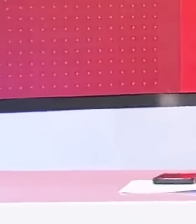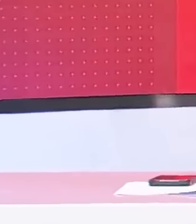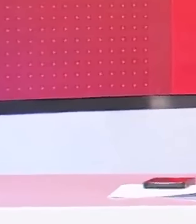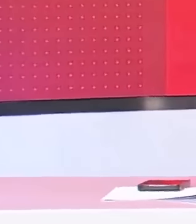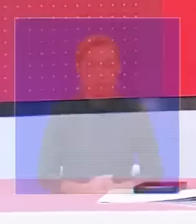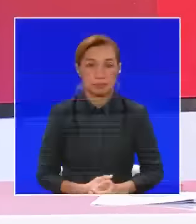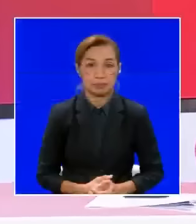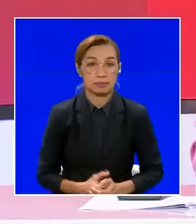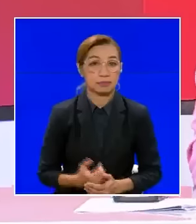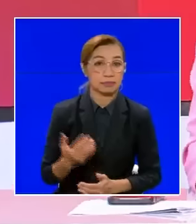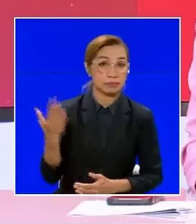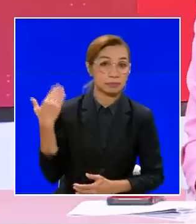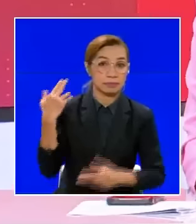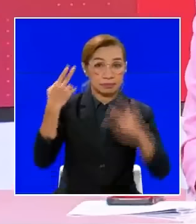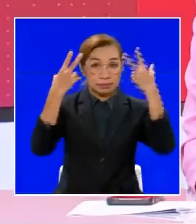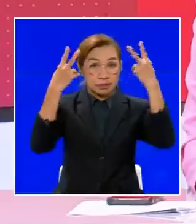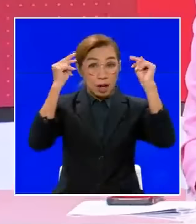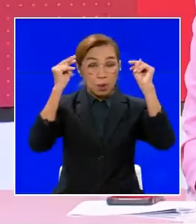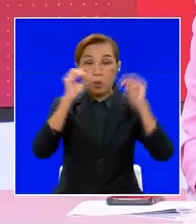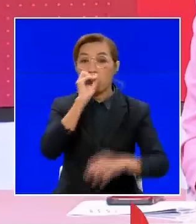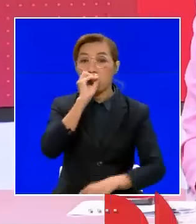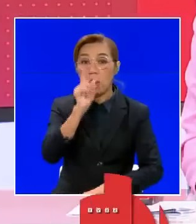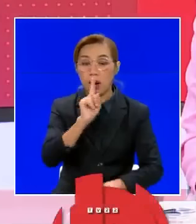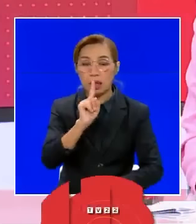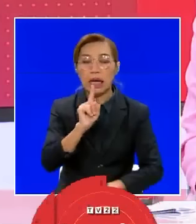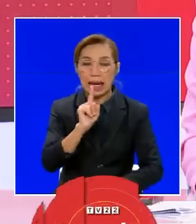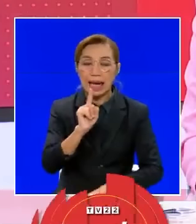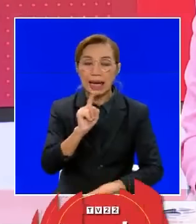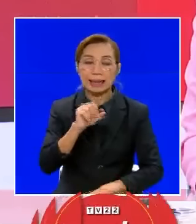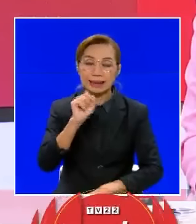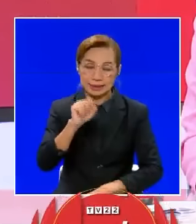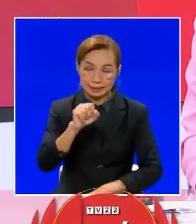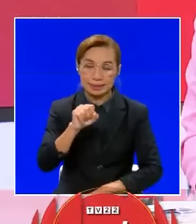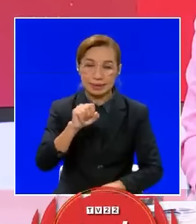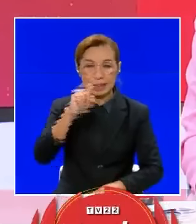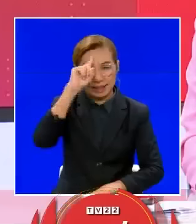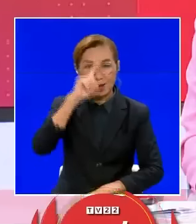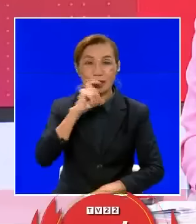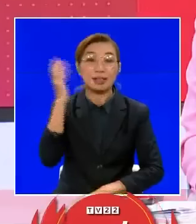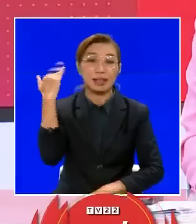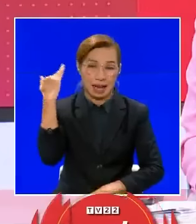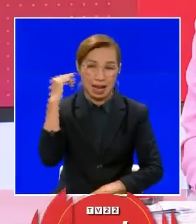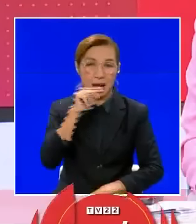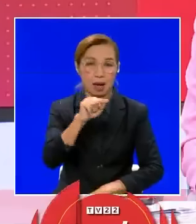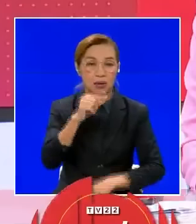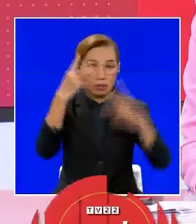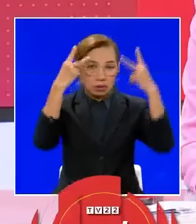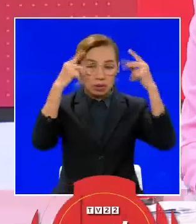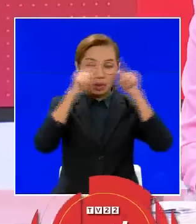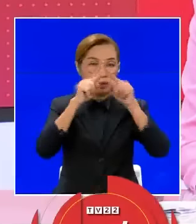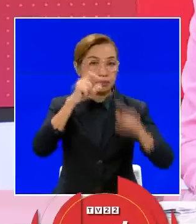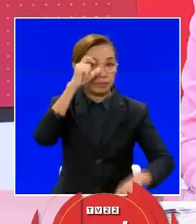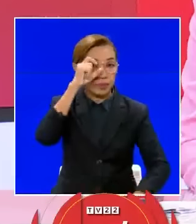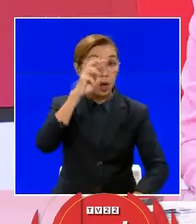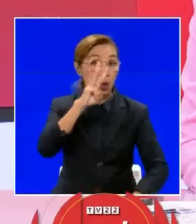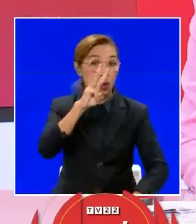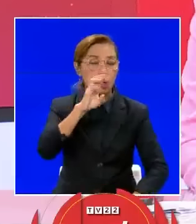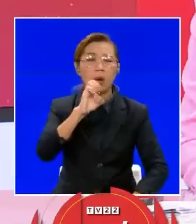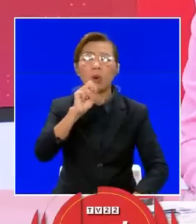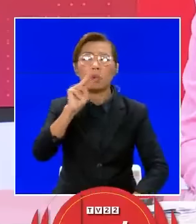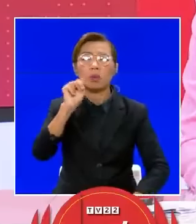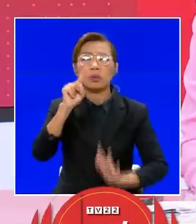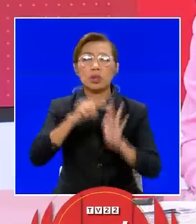จากกรณีที่นายกรัฐมนตรีออกมาให้สัมภาษณ์ยอมรับนะคะว่าเมื่อสุดสัปดาห์ที่ผ่านมานั้นได้ไปพบกับนายวิษณุเครืองามค่ะและ